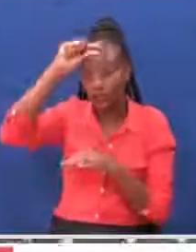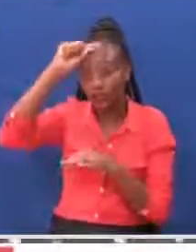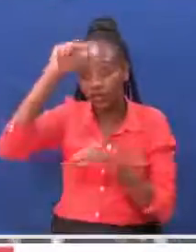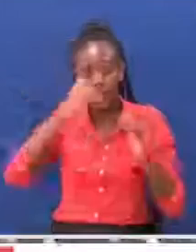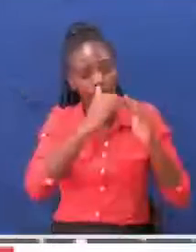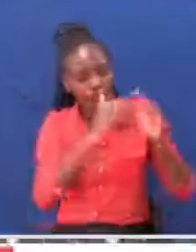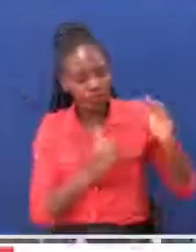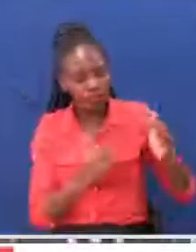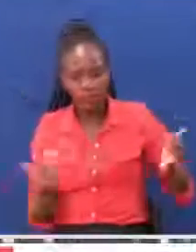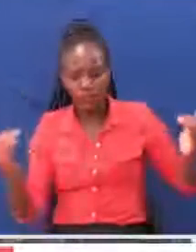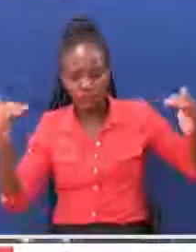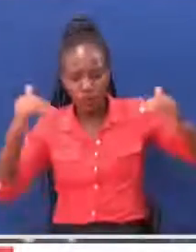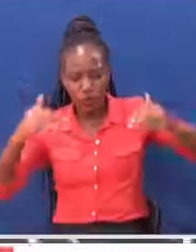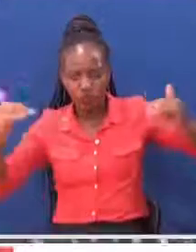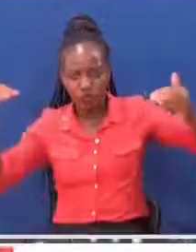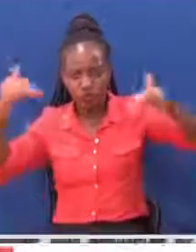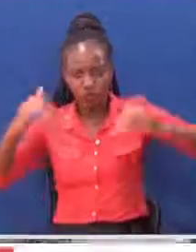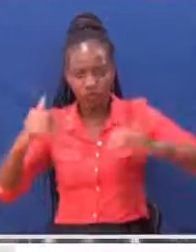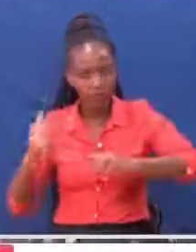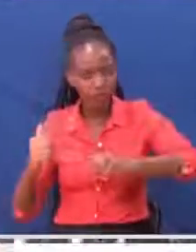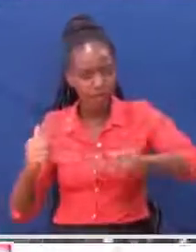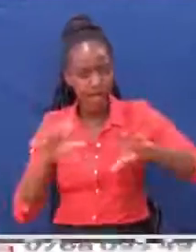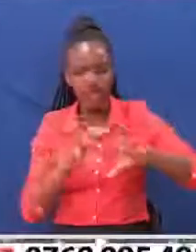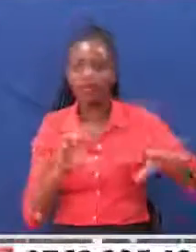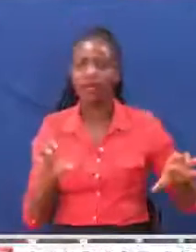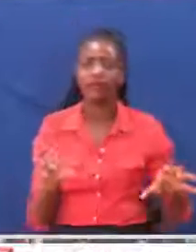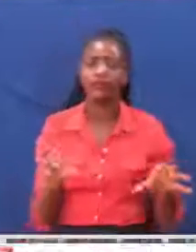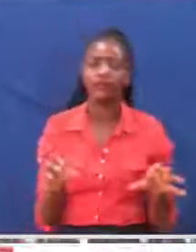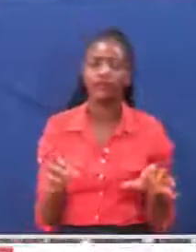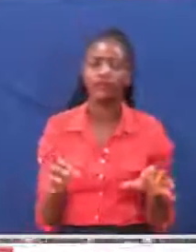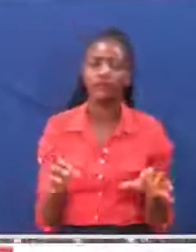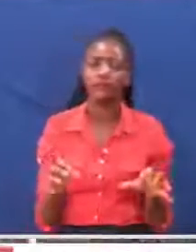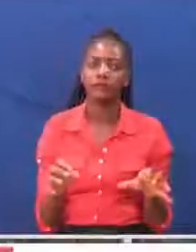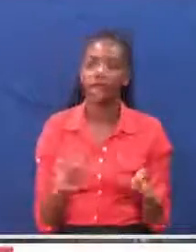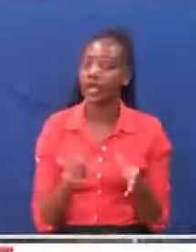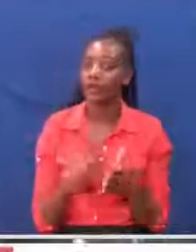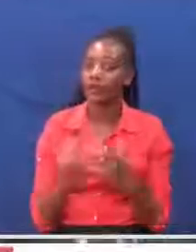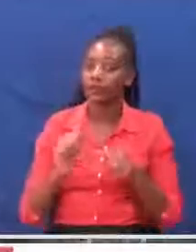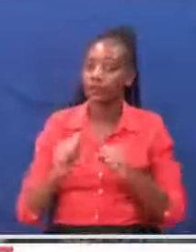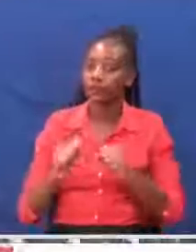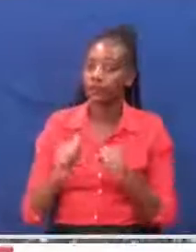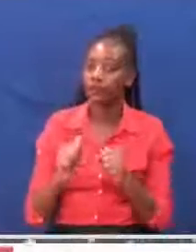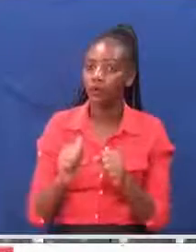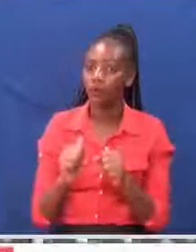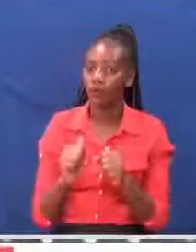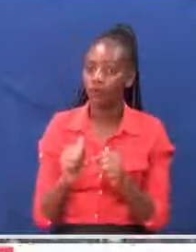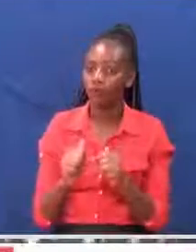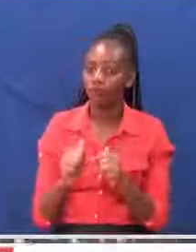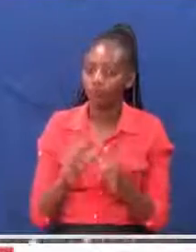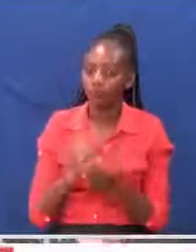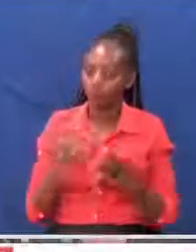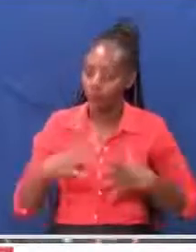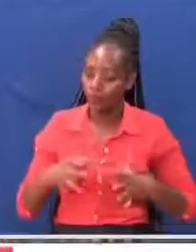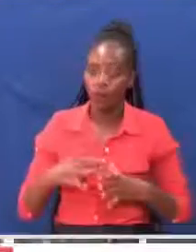kupunguza kule kukua na watu wengi mule town. Sasa hii itapeana eneo badala ya kufanya